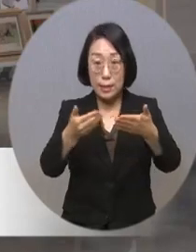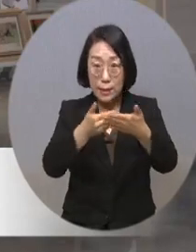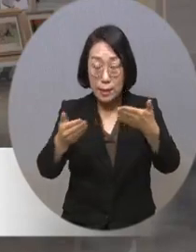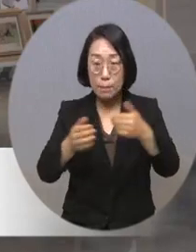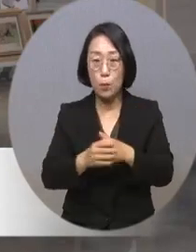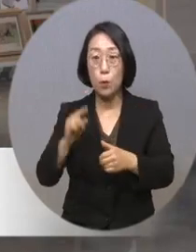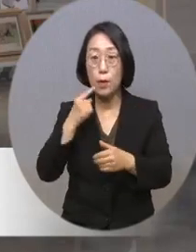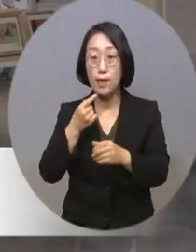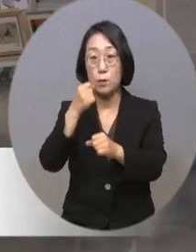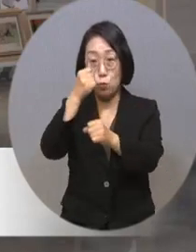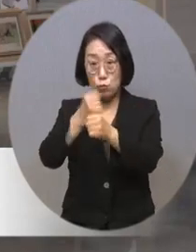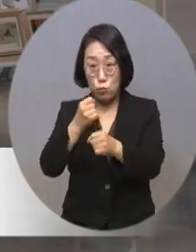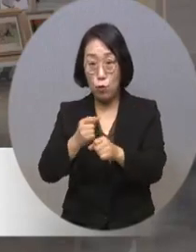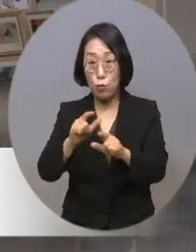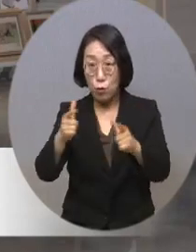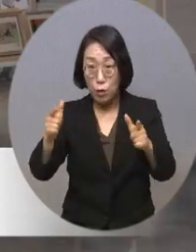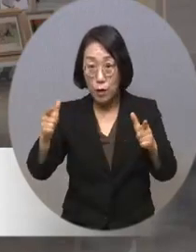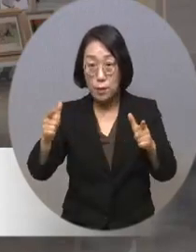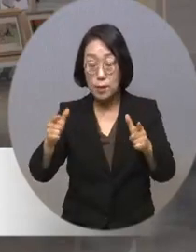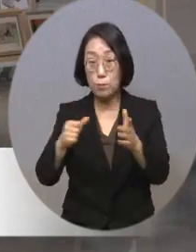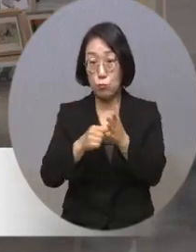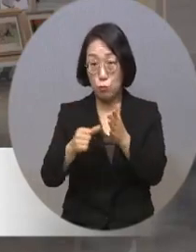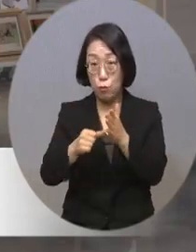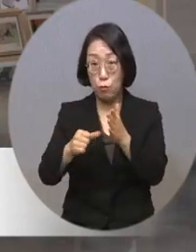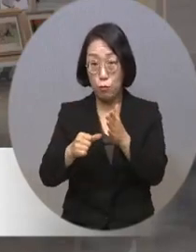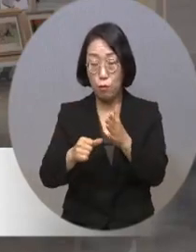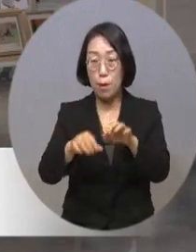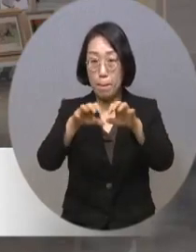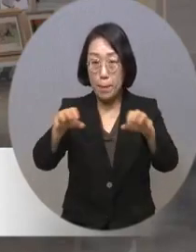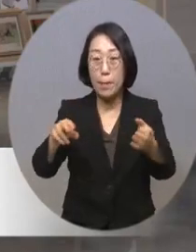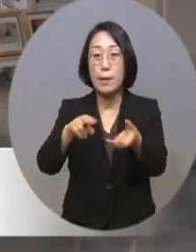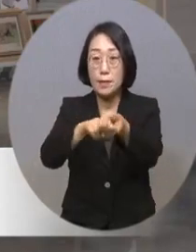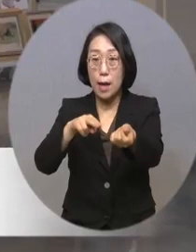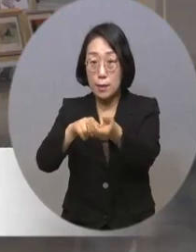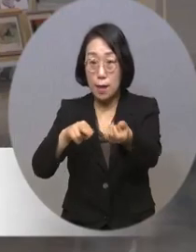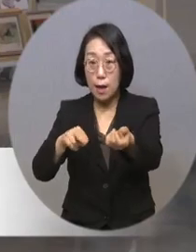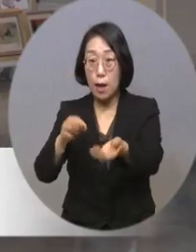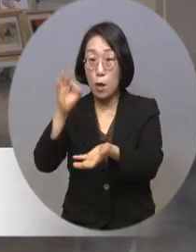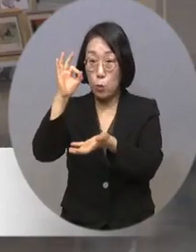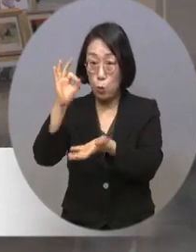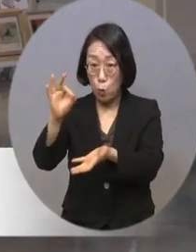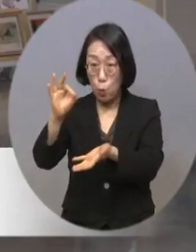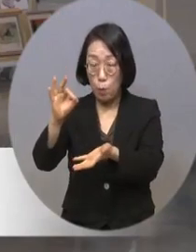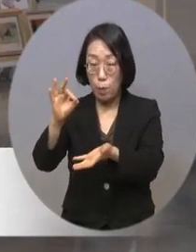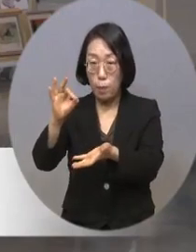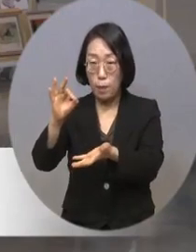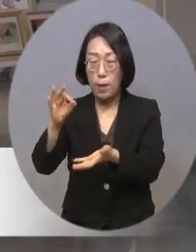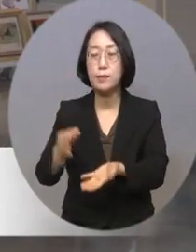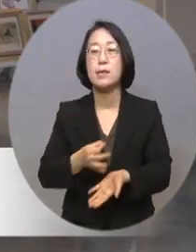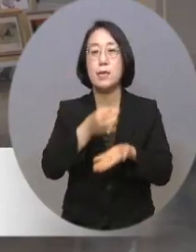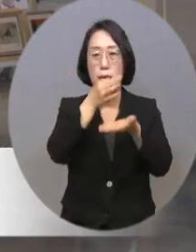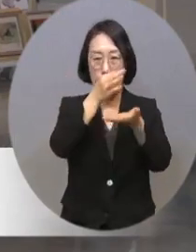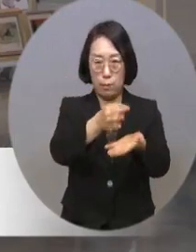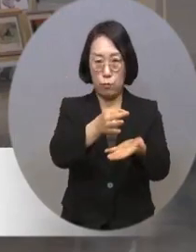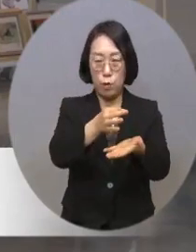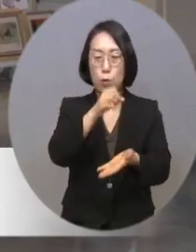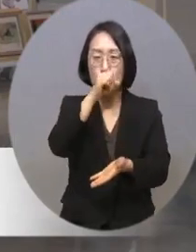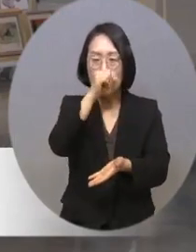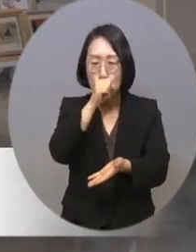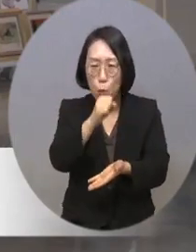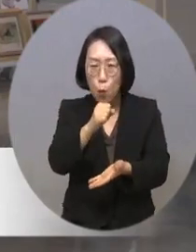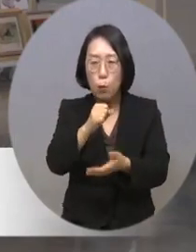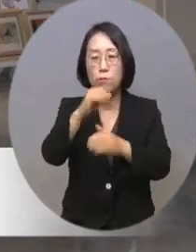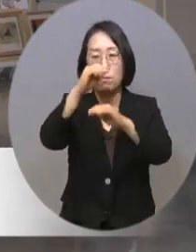예술 작품들에 대해서 경매를 진행하고 또 거기에 나온 수익금을 또 다시 기부하는 선순환 구조에 우리가